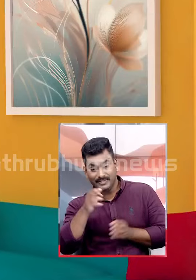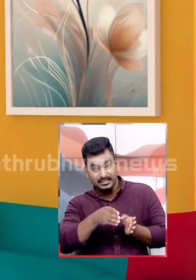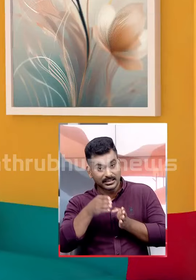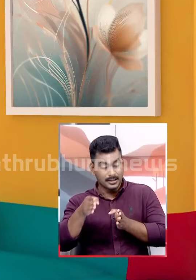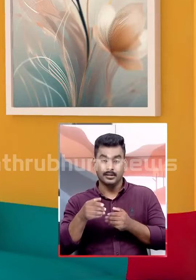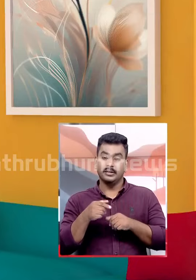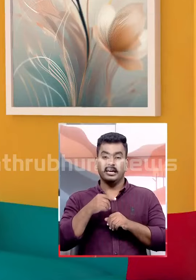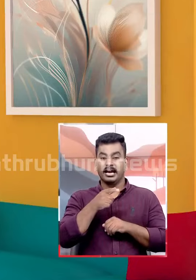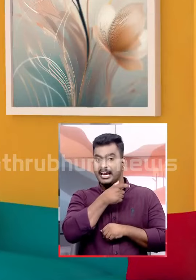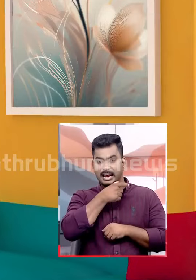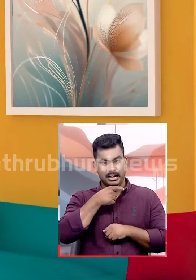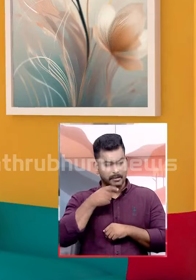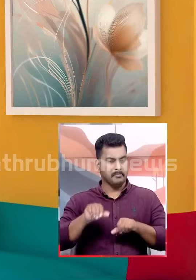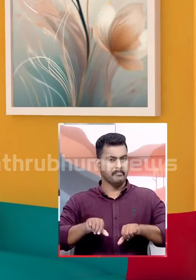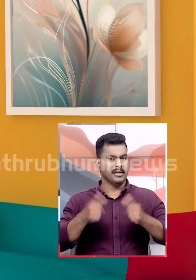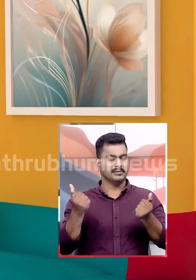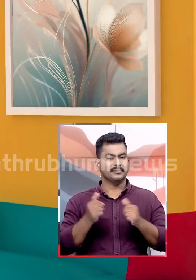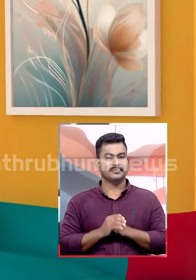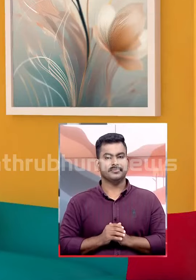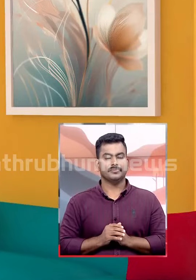Sahajaryamanu Undakkukayennum MB Govindan Prathikaranam.